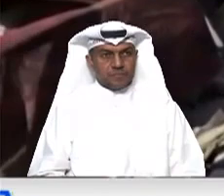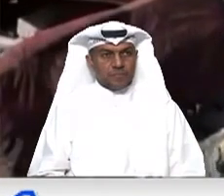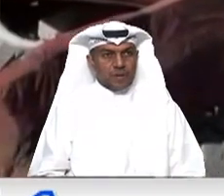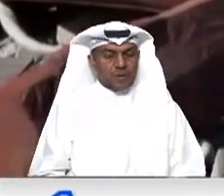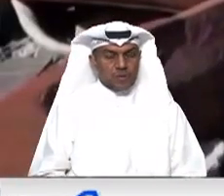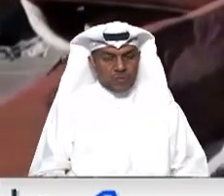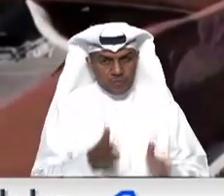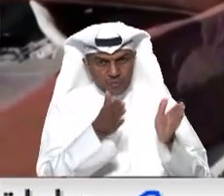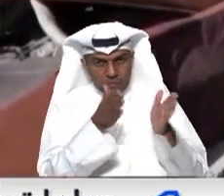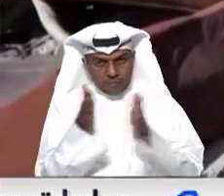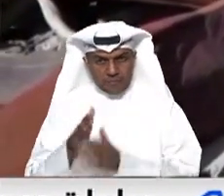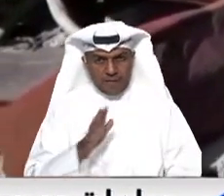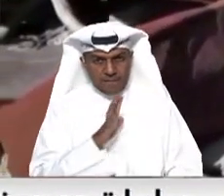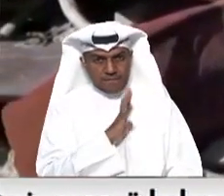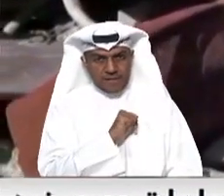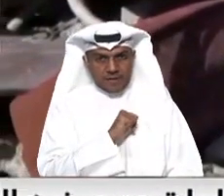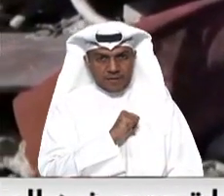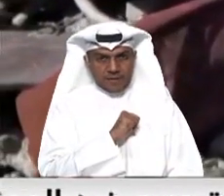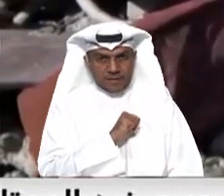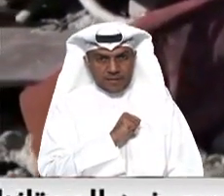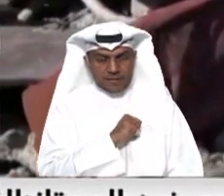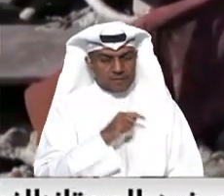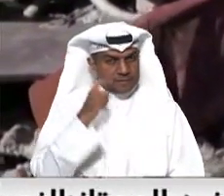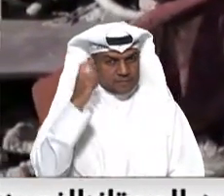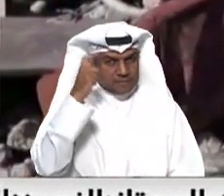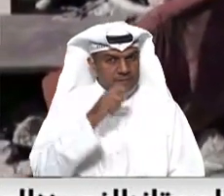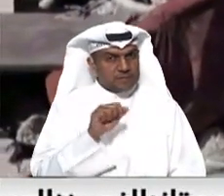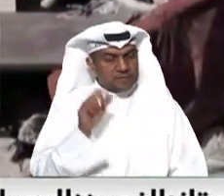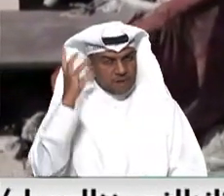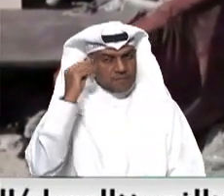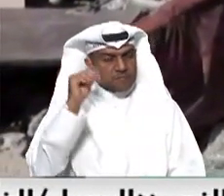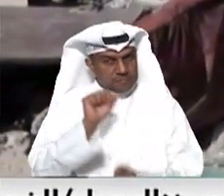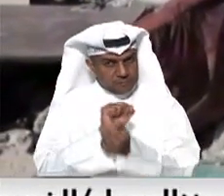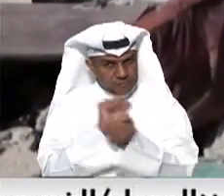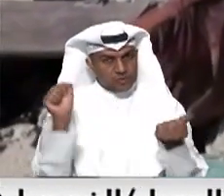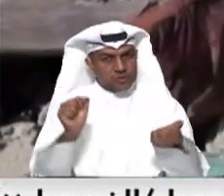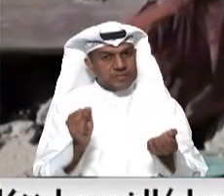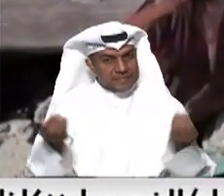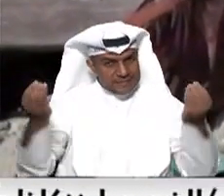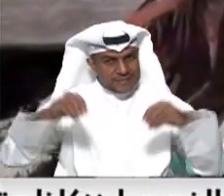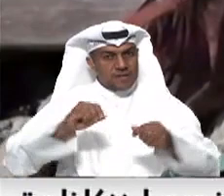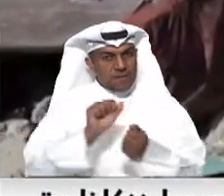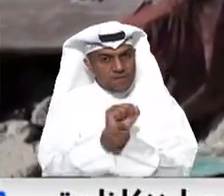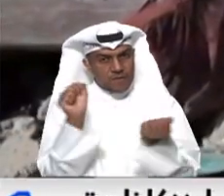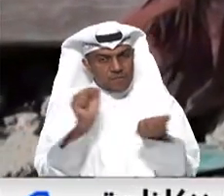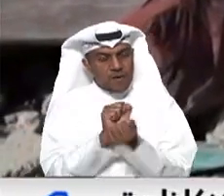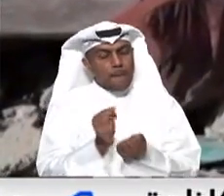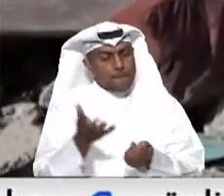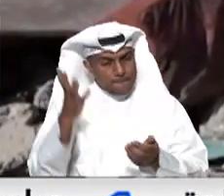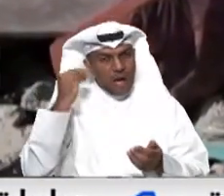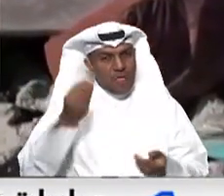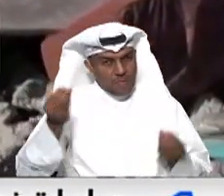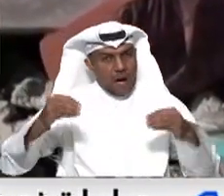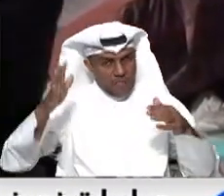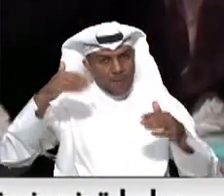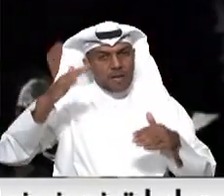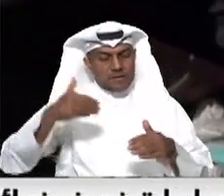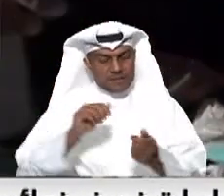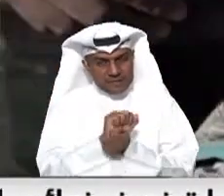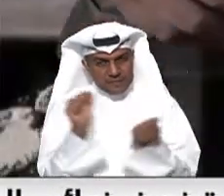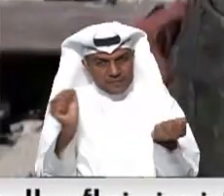فيما يترقب الفلسطينيون الإفراج عن المزيد من أسراهم في سجون الاحتلال الإسرائيلي، فيما